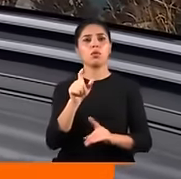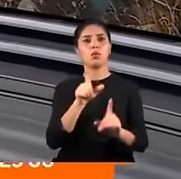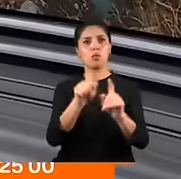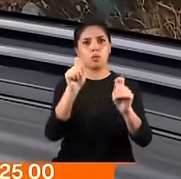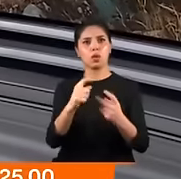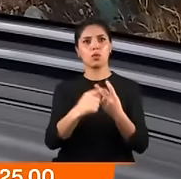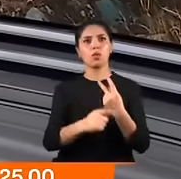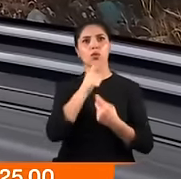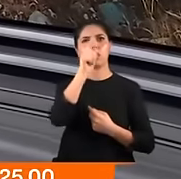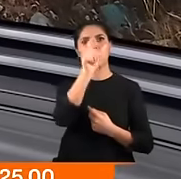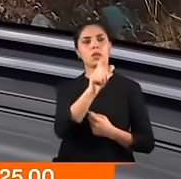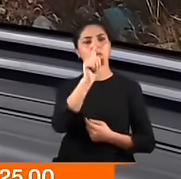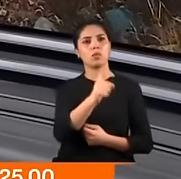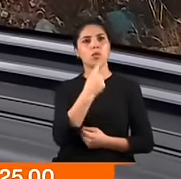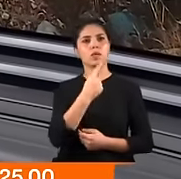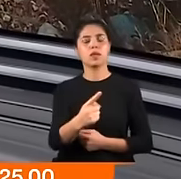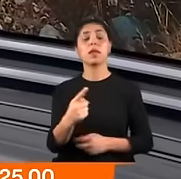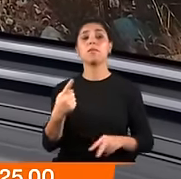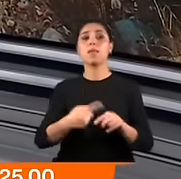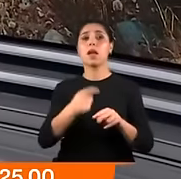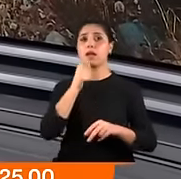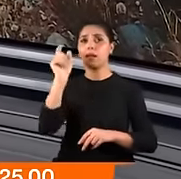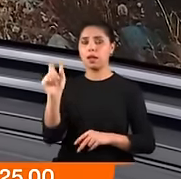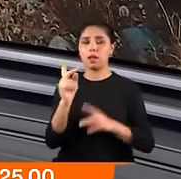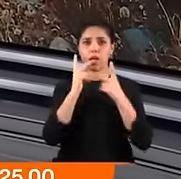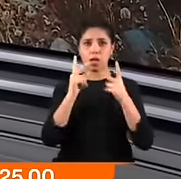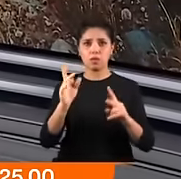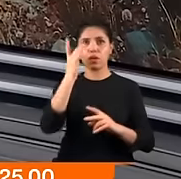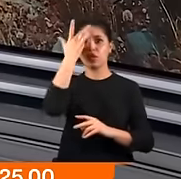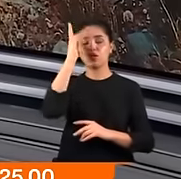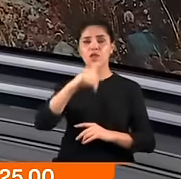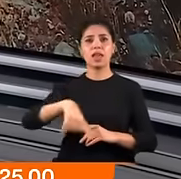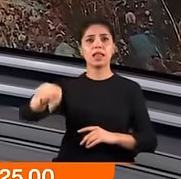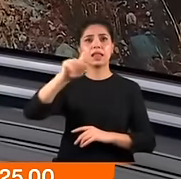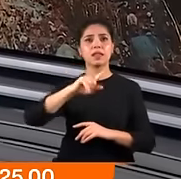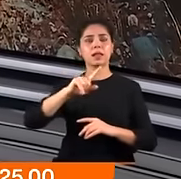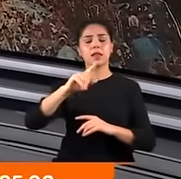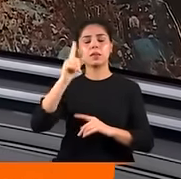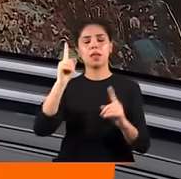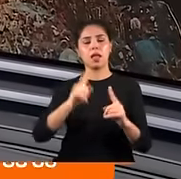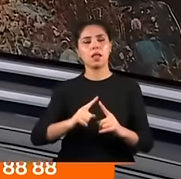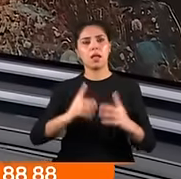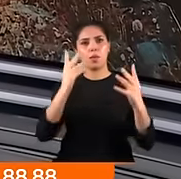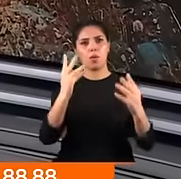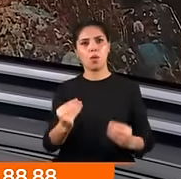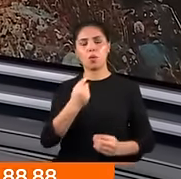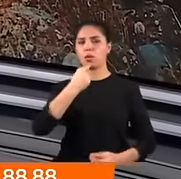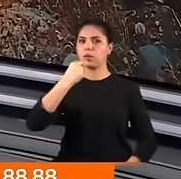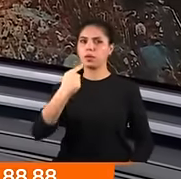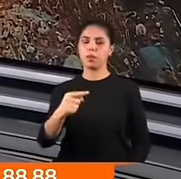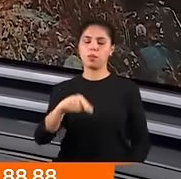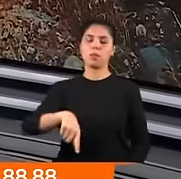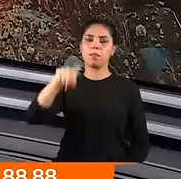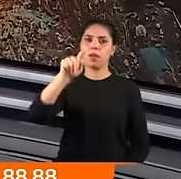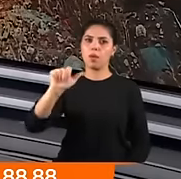olduğunun tespit edildiğini açıkladı. Bakan Yerlikaya açıklamasına şehitlerimizin kanı yerde kalmadı notunu da düştü.